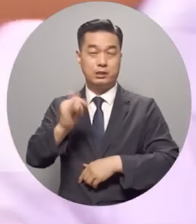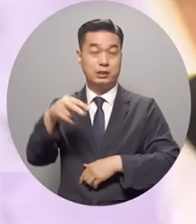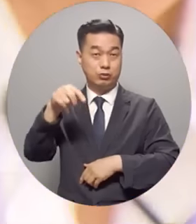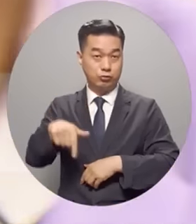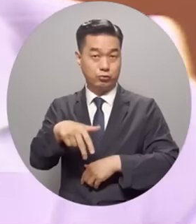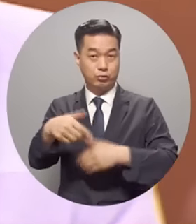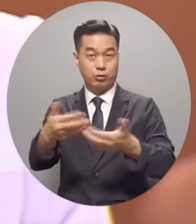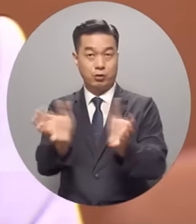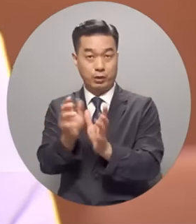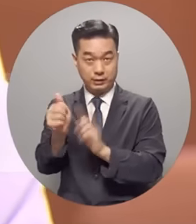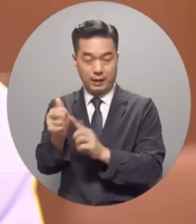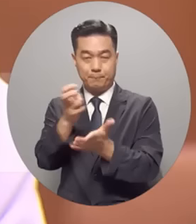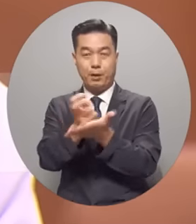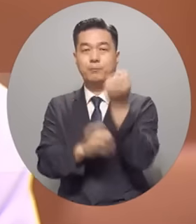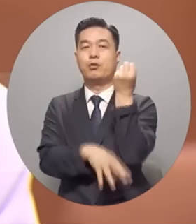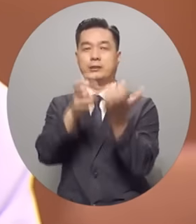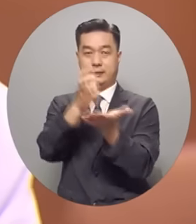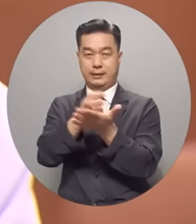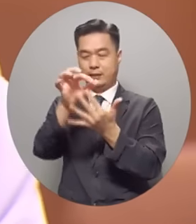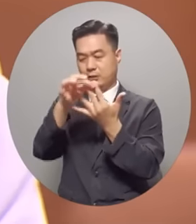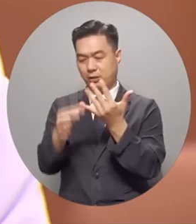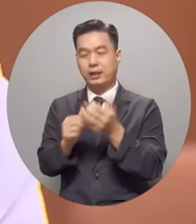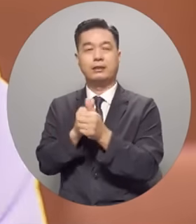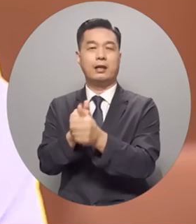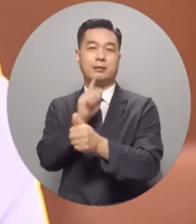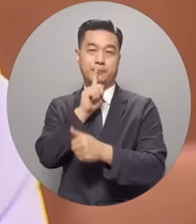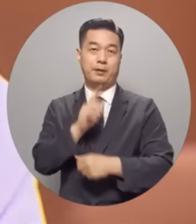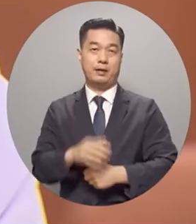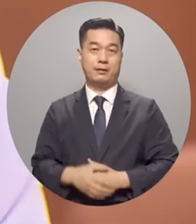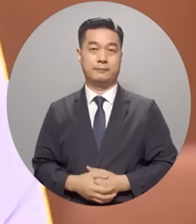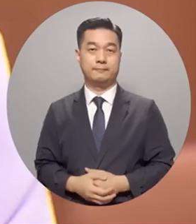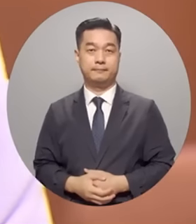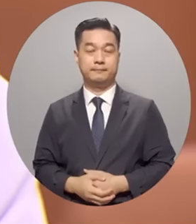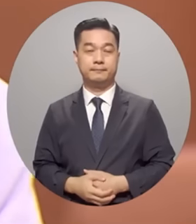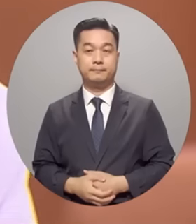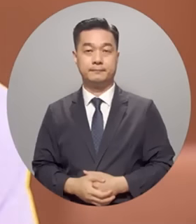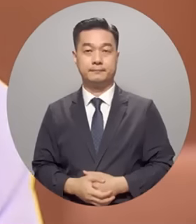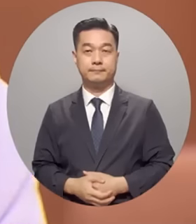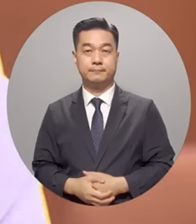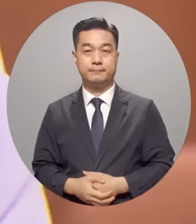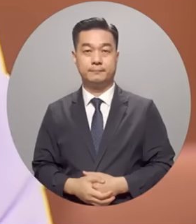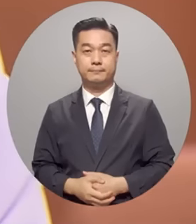법과 원칙, 정해진 절차를 따랐다고 주장했습니다. MBC 뉴스 윤수환입니다.